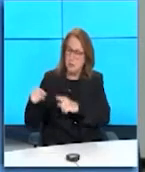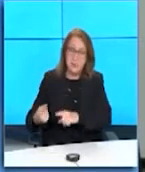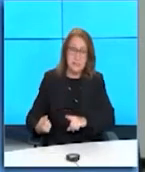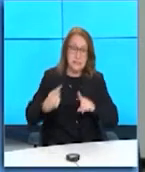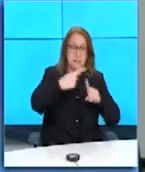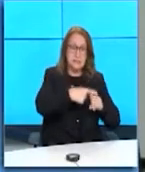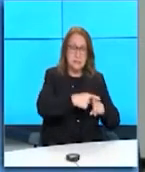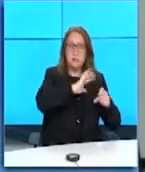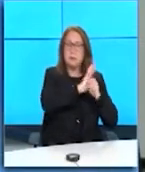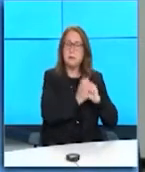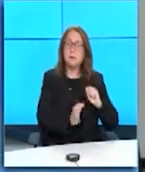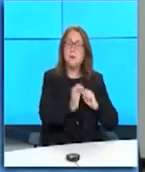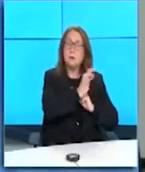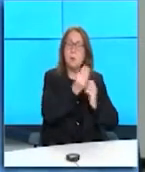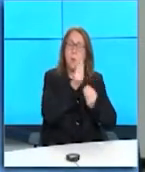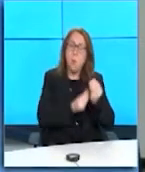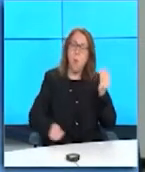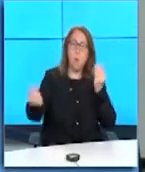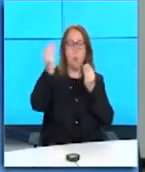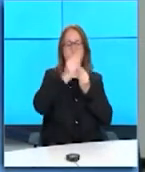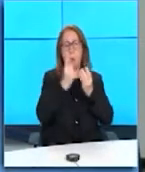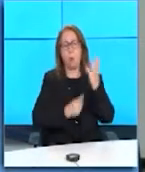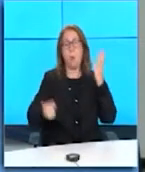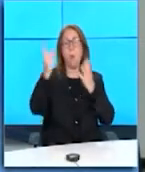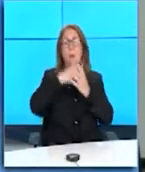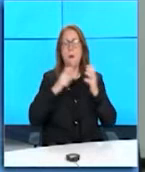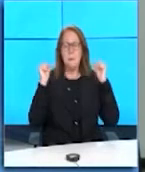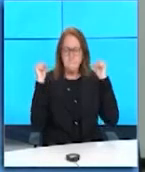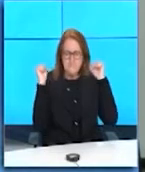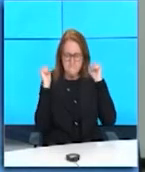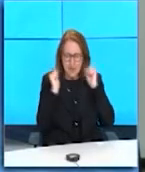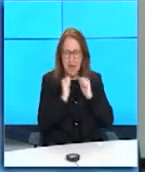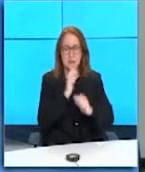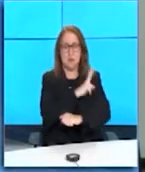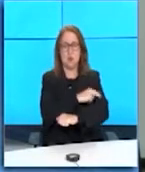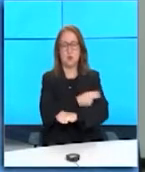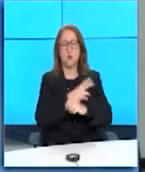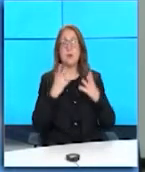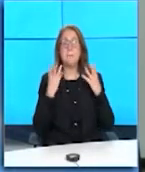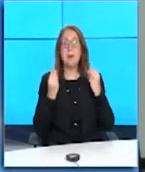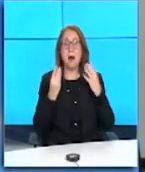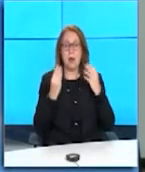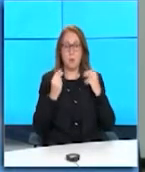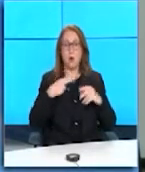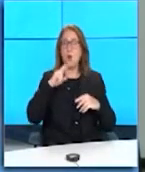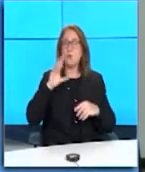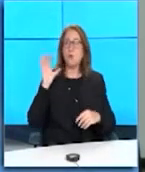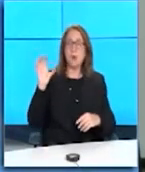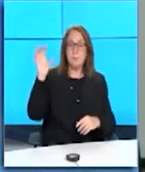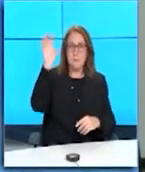ακόμα περισσότερο αυτή την πίεση, ειδικά σε περιοχές όπου η εμβολιαστική κάλυψη είναι μικρότερη μέσα